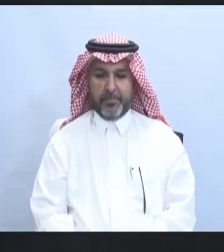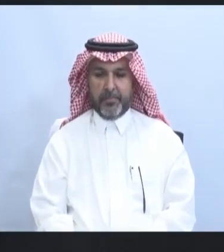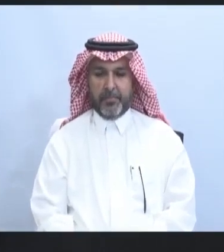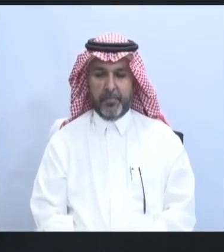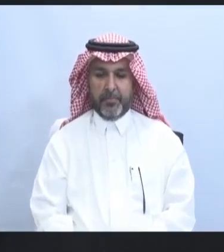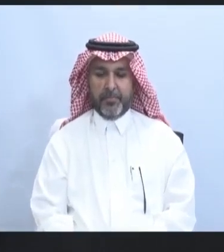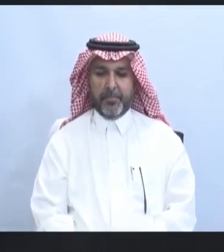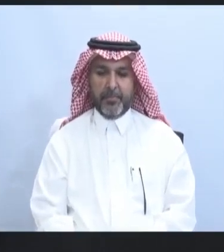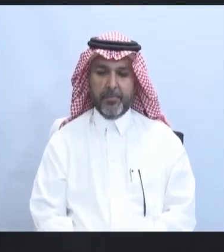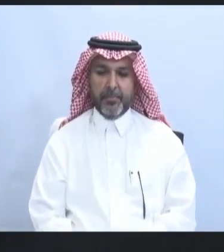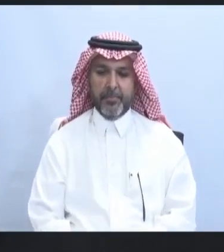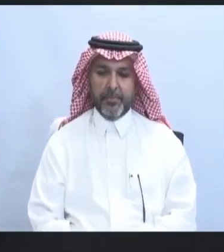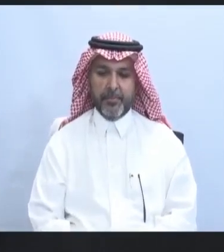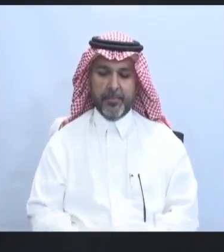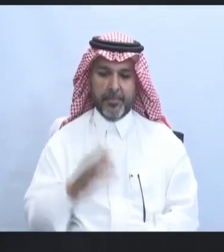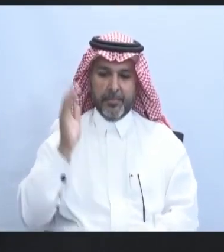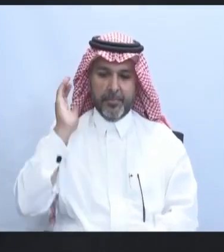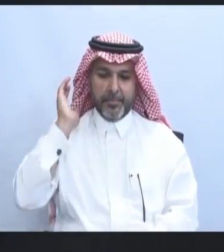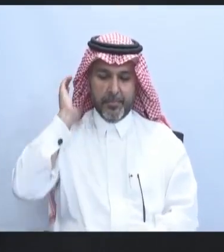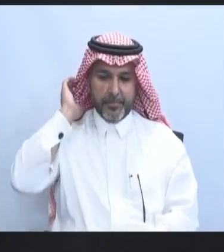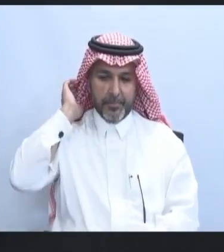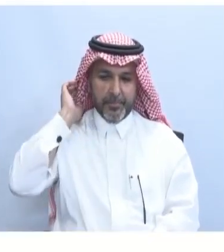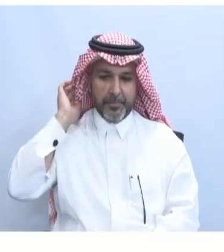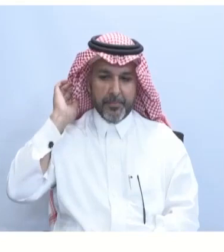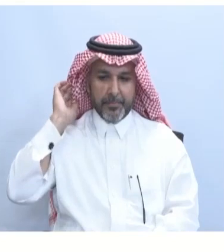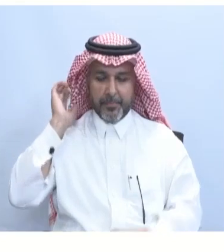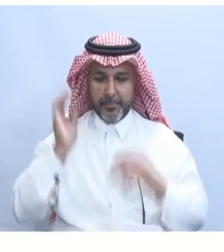دينار عربي خالص من الذهب